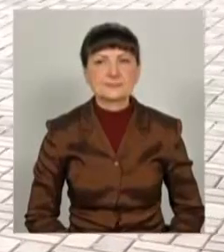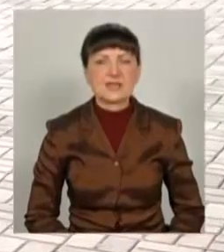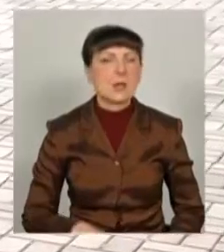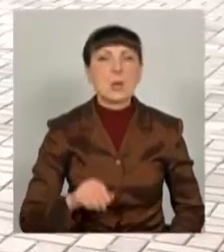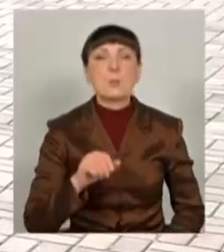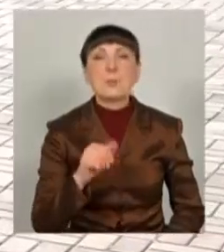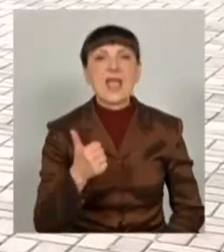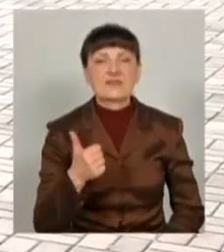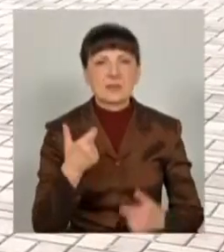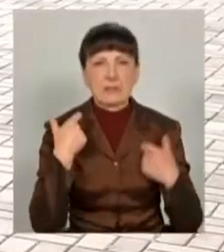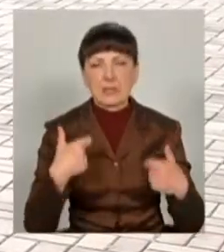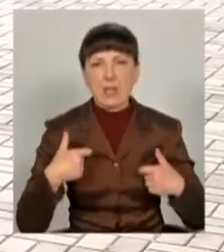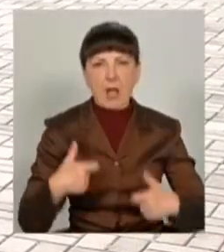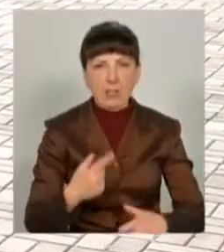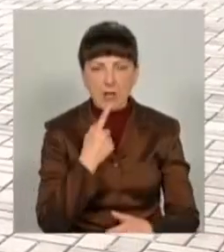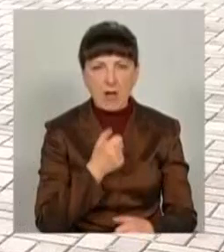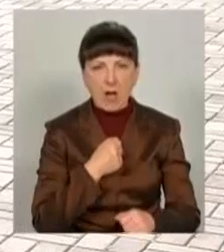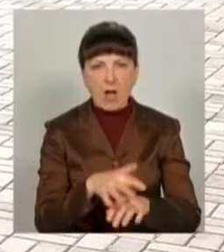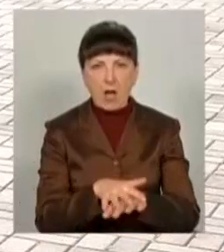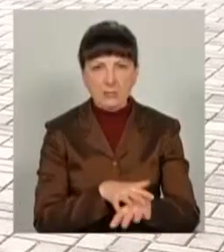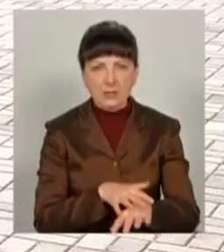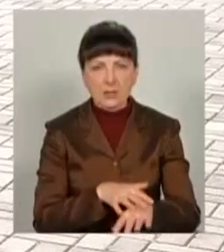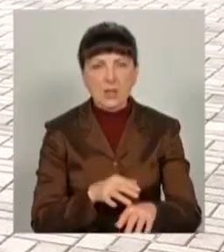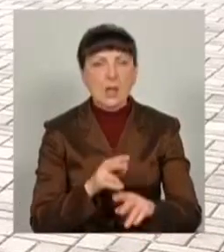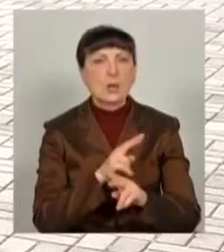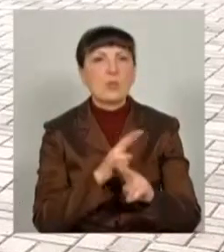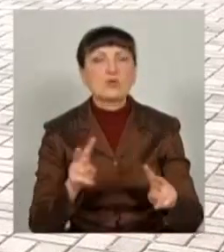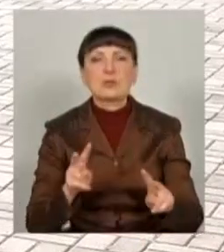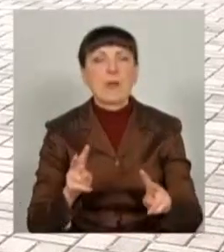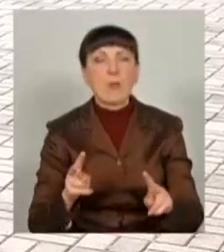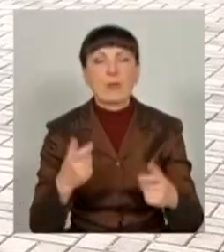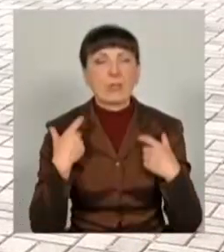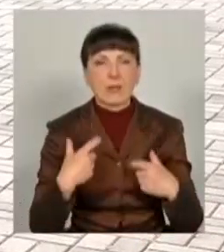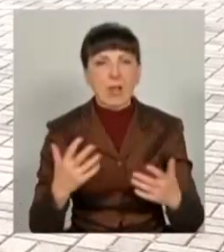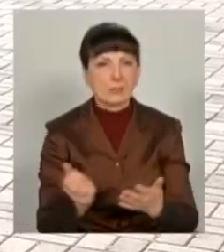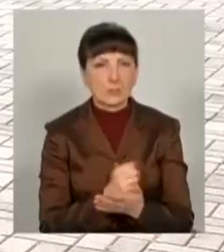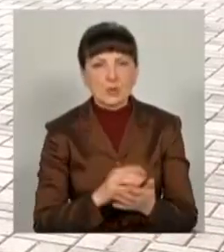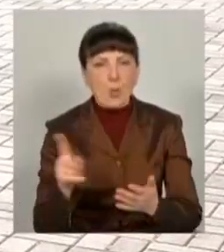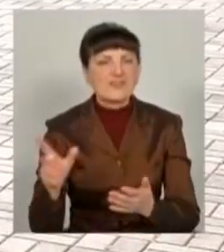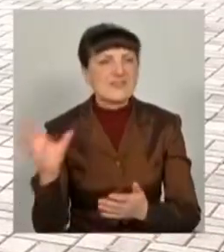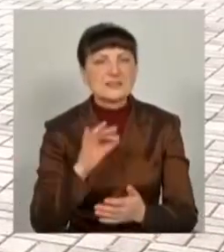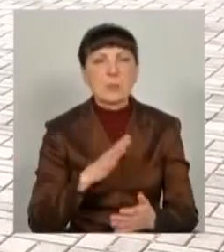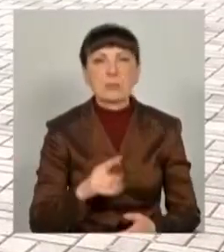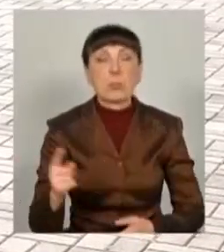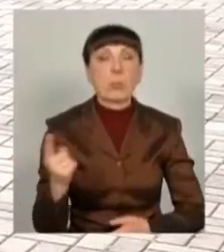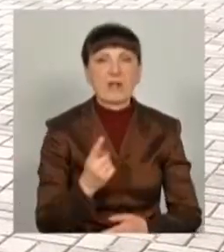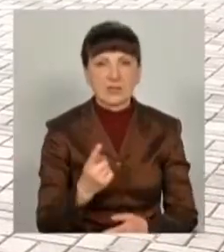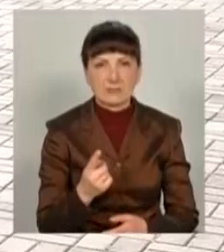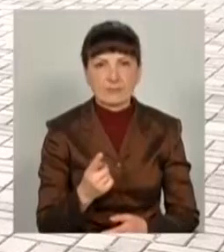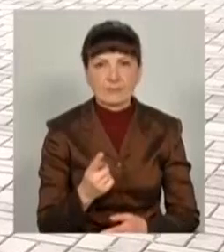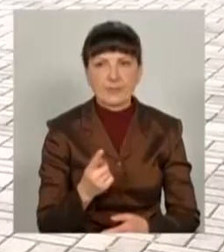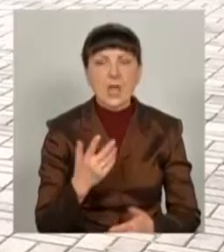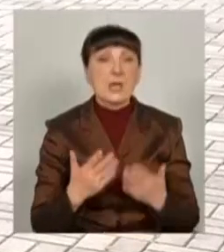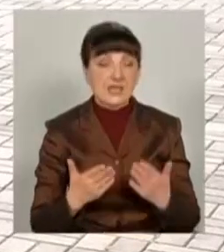Первый генерал армии, никому больше генералом не удавалось быть, он везде был первым. Если